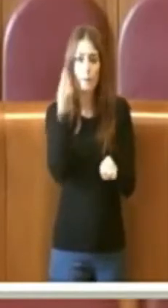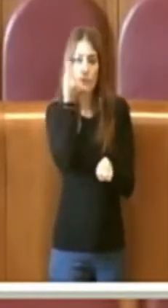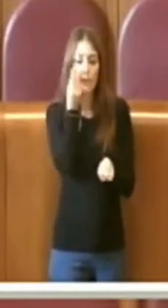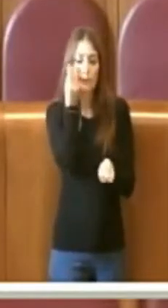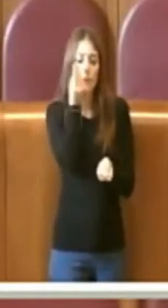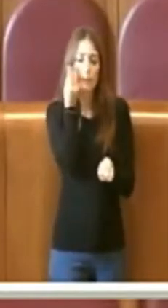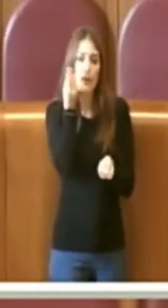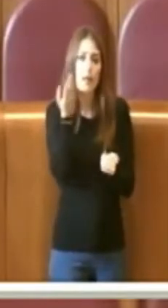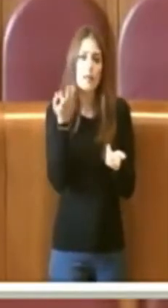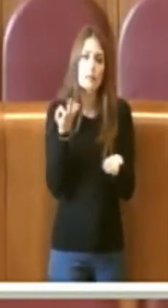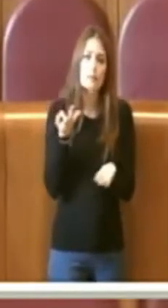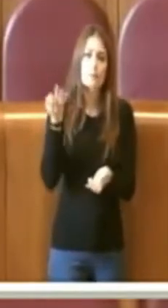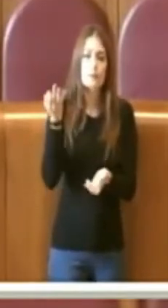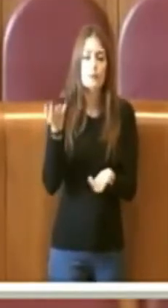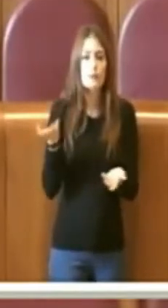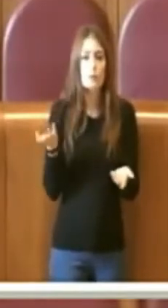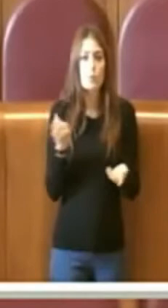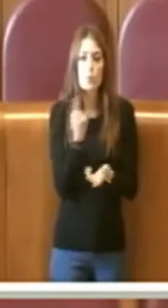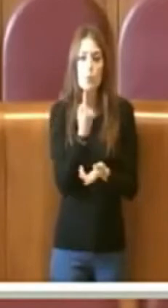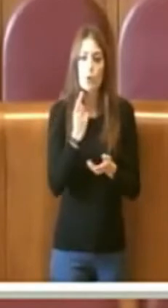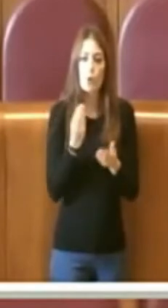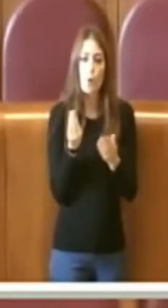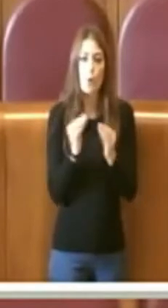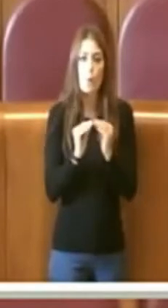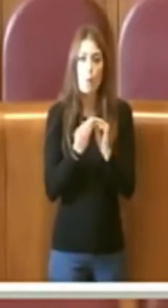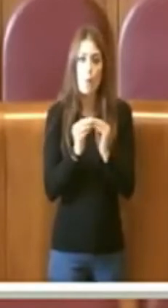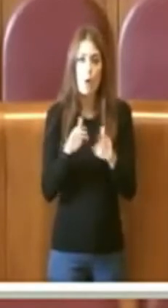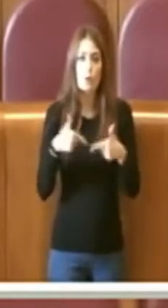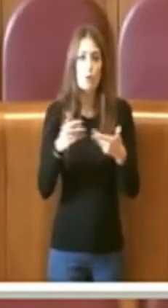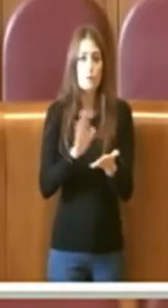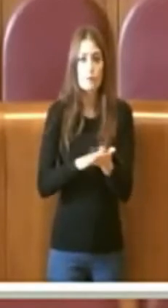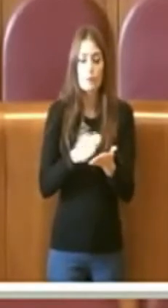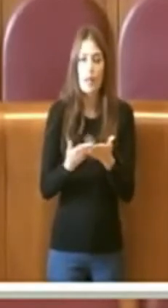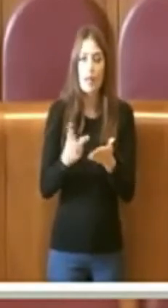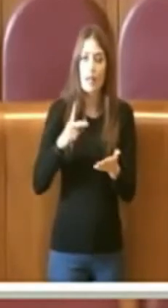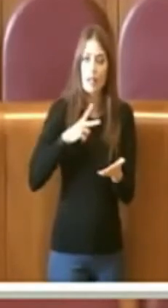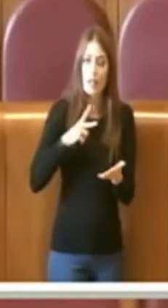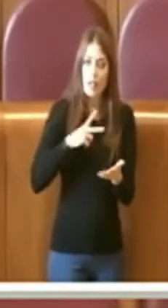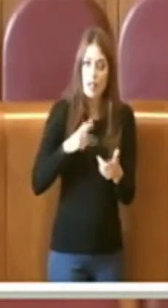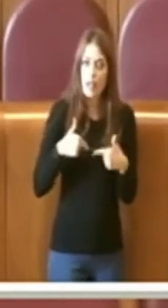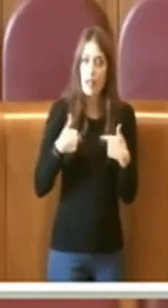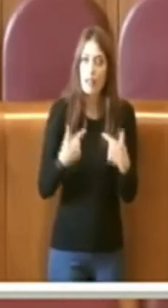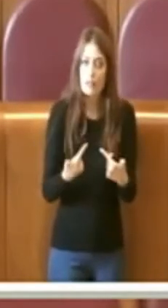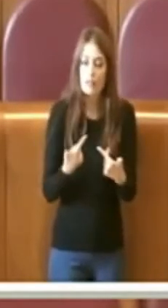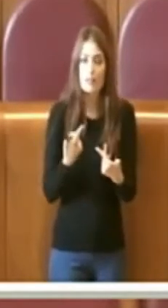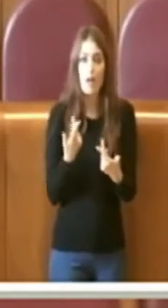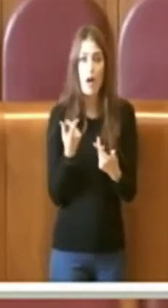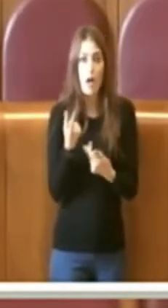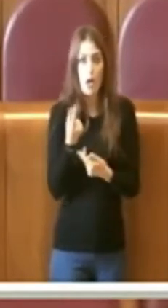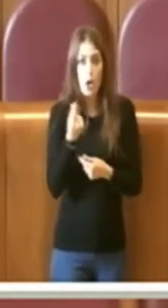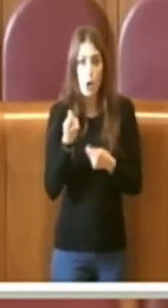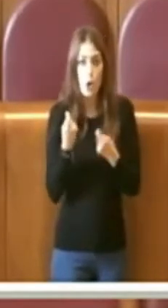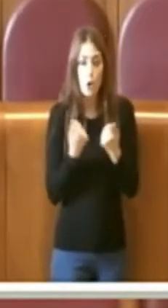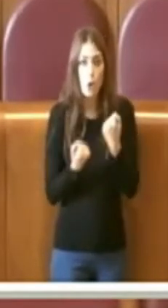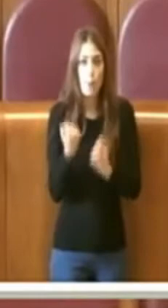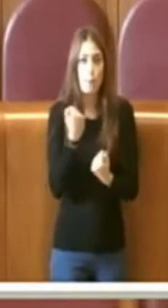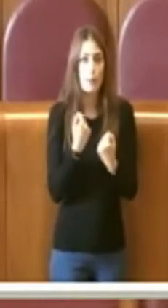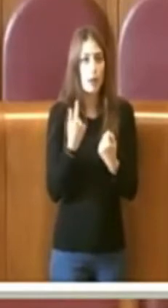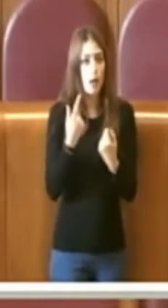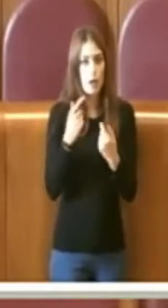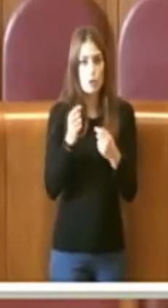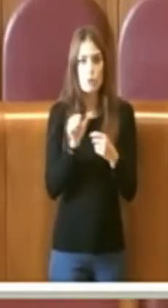che l'unico modo per valorizzare, per portare ricchezza ed economia sia solo creare degli appartamenti